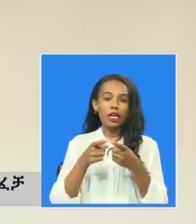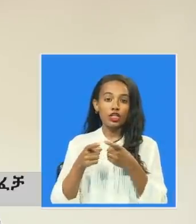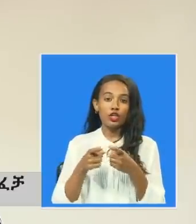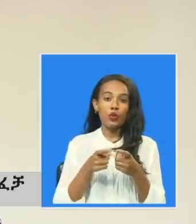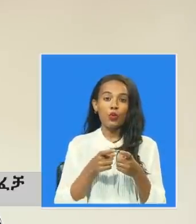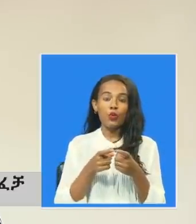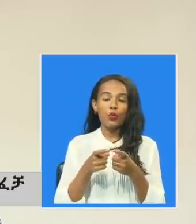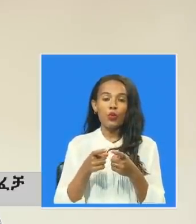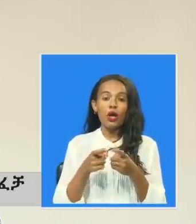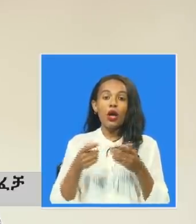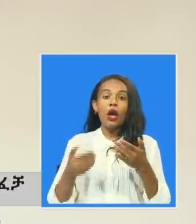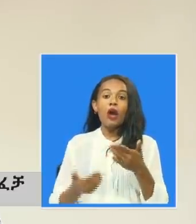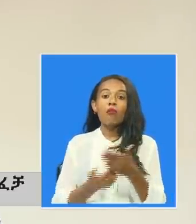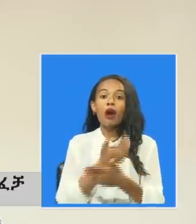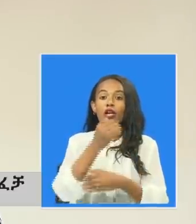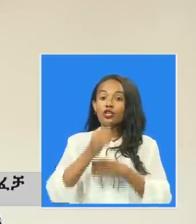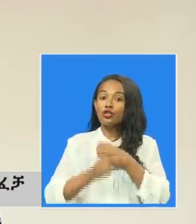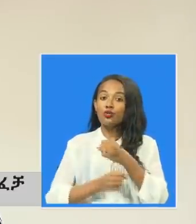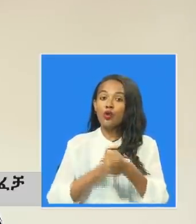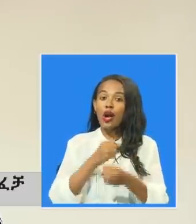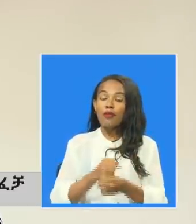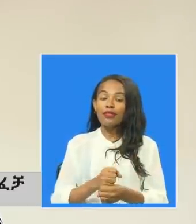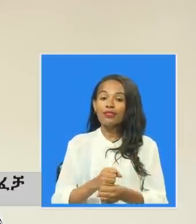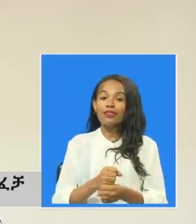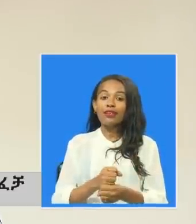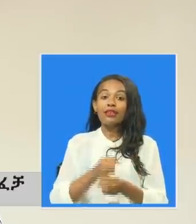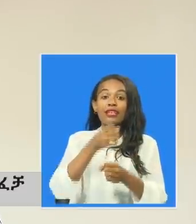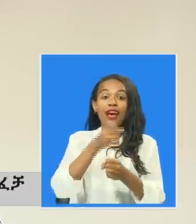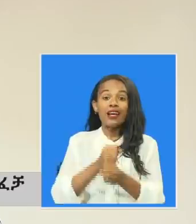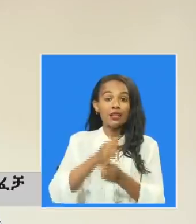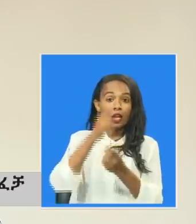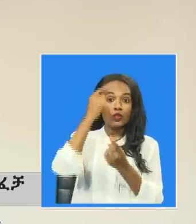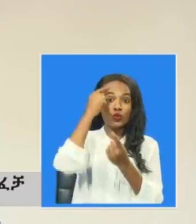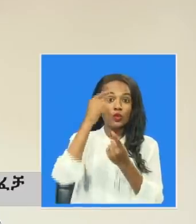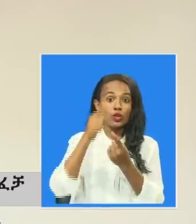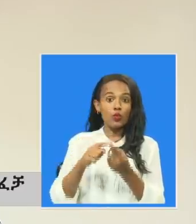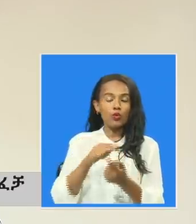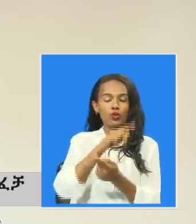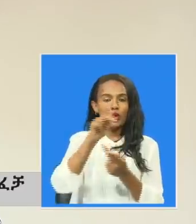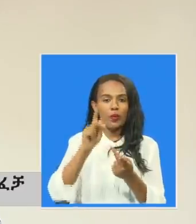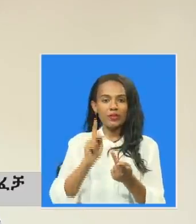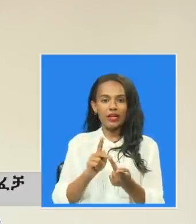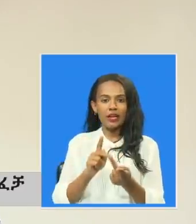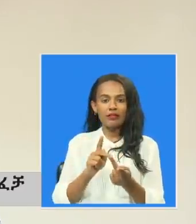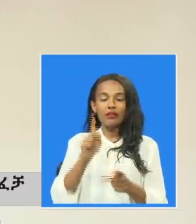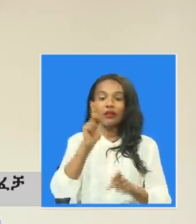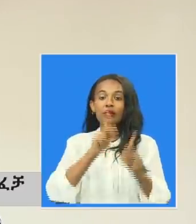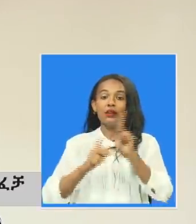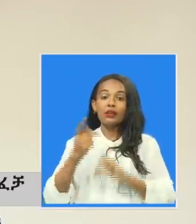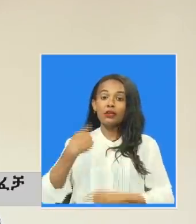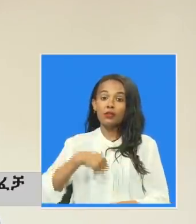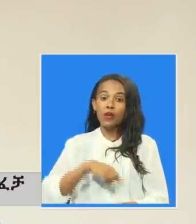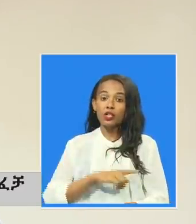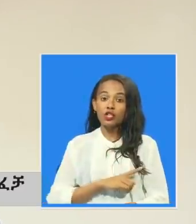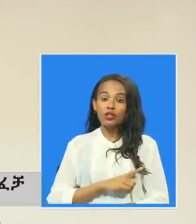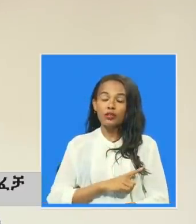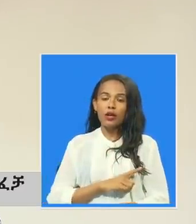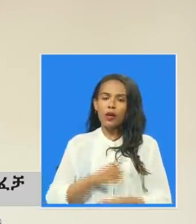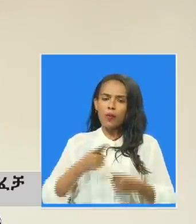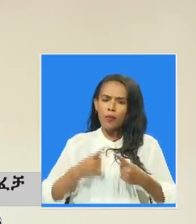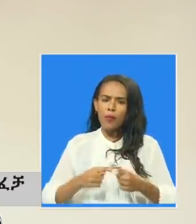እየተቋቋምናቸው በአዲሱ አመት የያዝናቸውን ግቦች ለማሳካት ህዝባችን